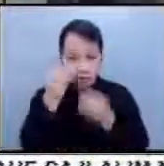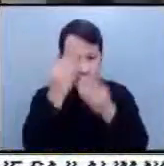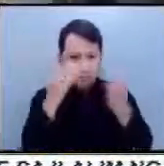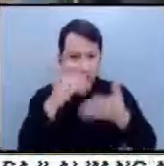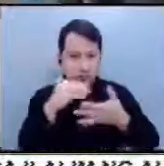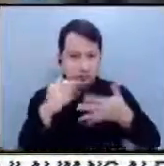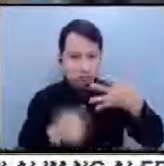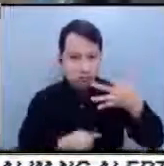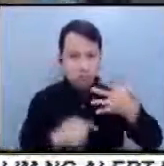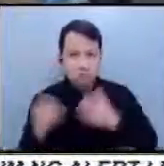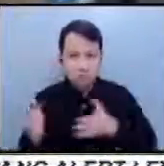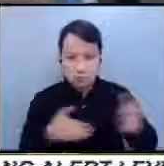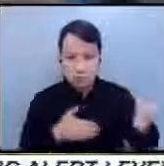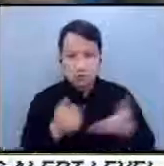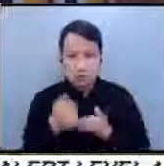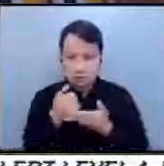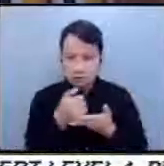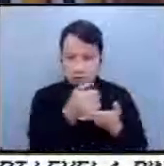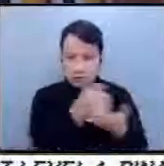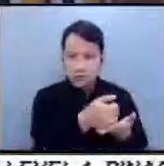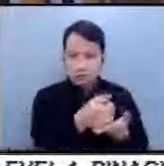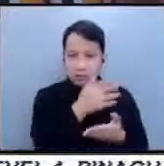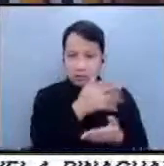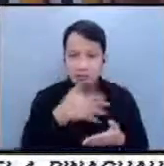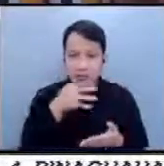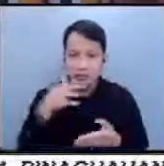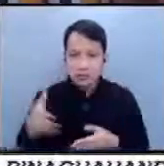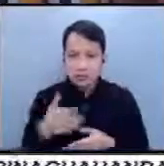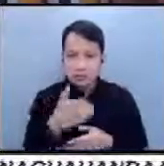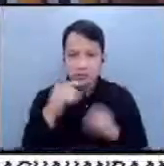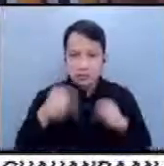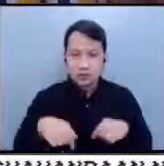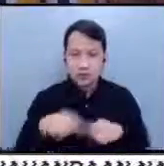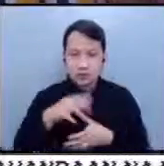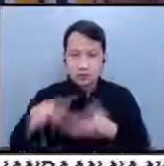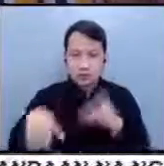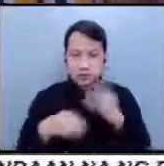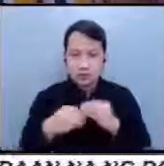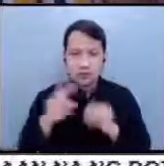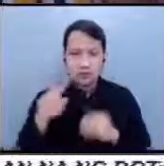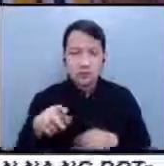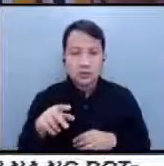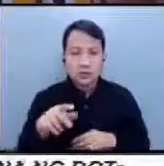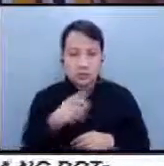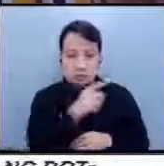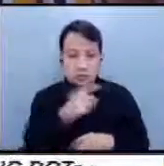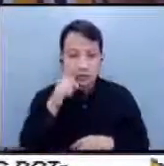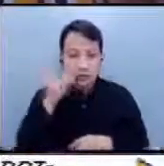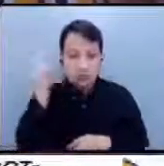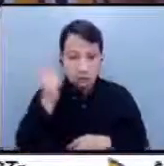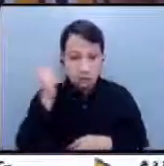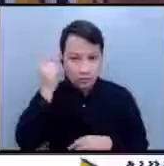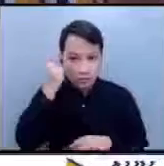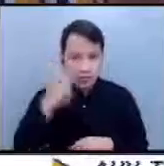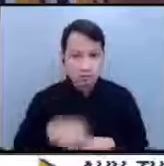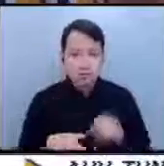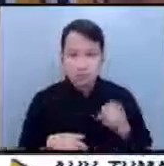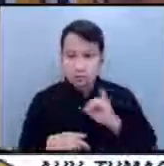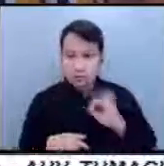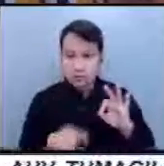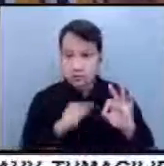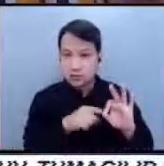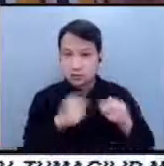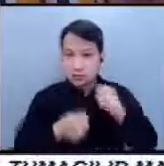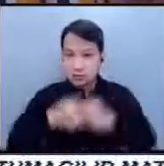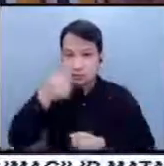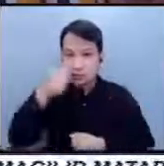kung paano matutulungan ang mga magsasaka at mangingisda sa ilalim ng Robredo government. Giit ni Robredo, sakaling palarin, titiyakin